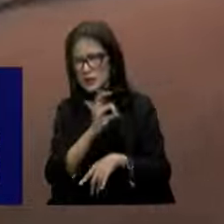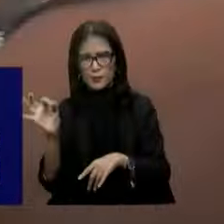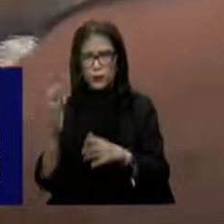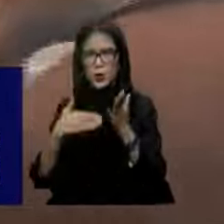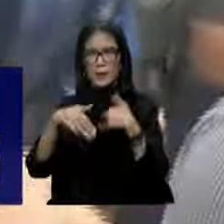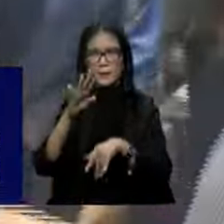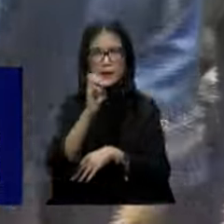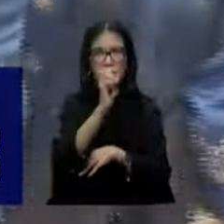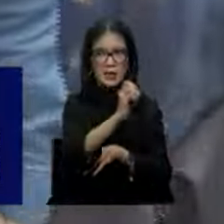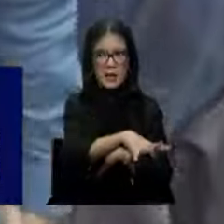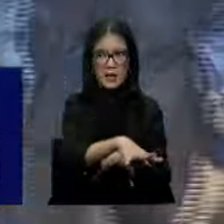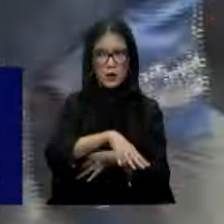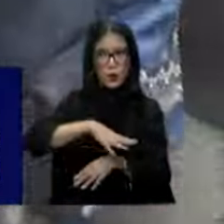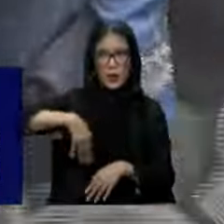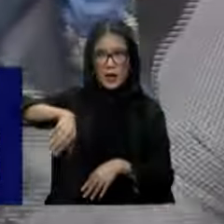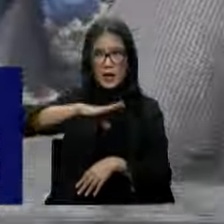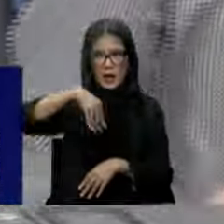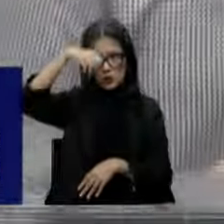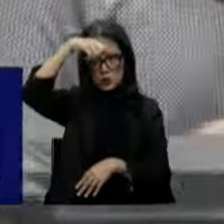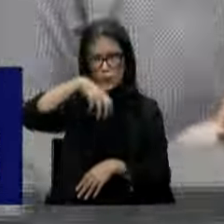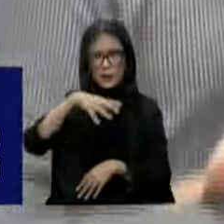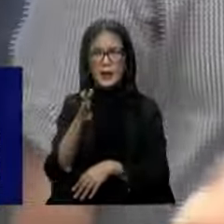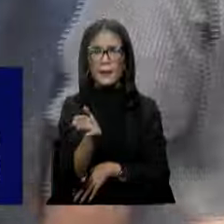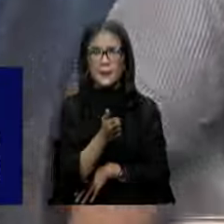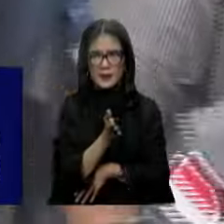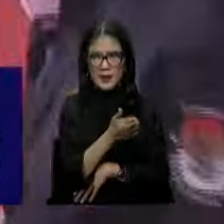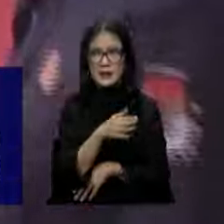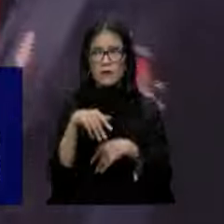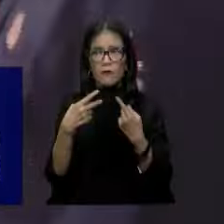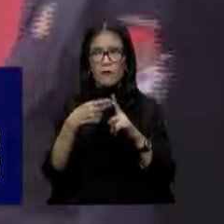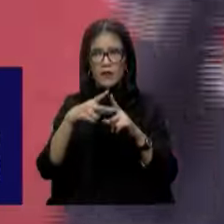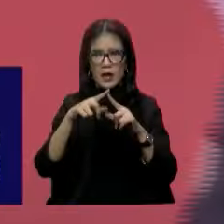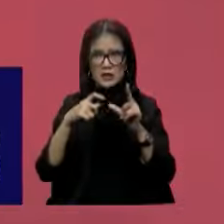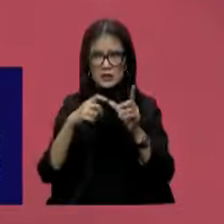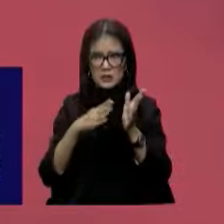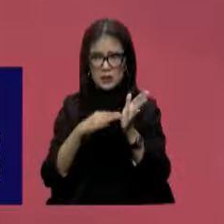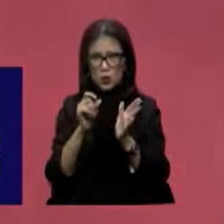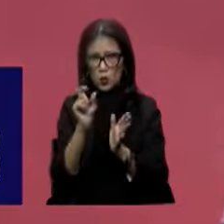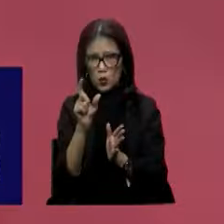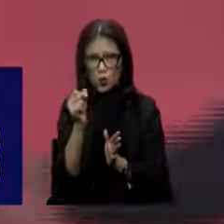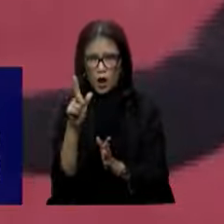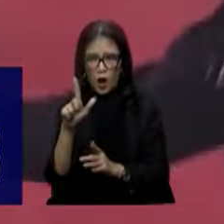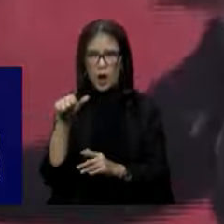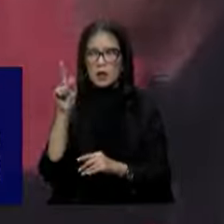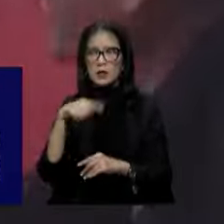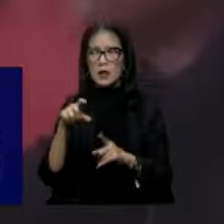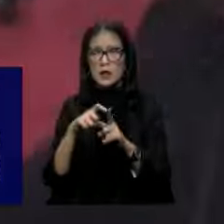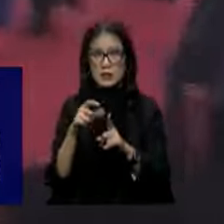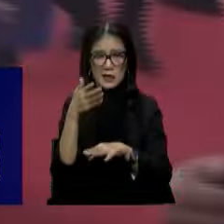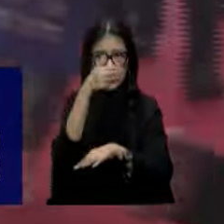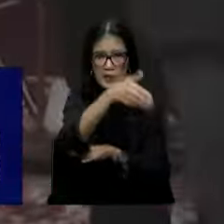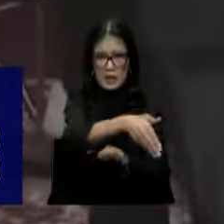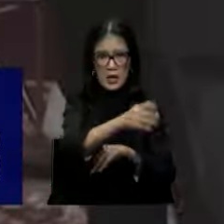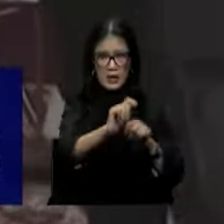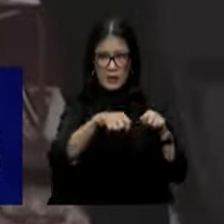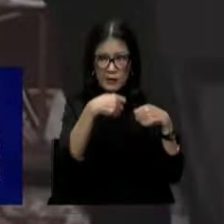Cawagub Sumatera Barat Mahyildi Ansyarullah Fasko Ruseimi mendaftar ke Komisi Pemilihan Umum Sumbar. Partai